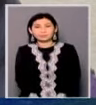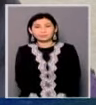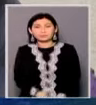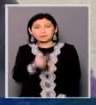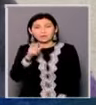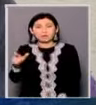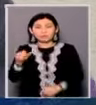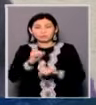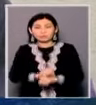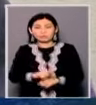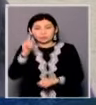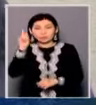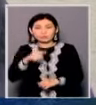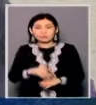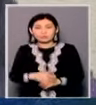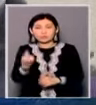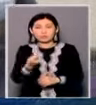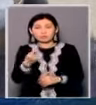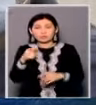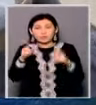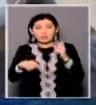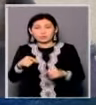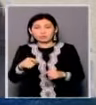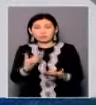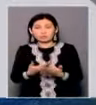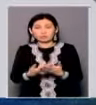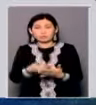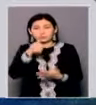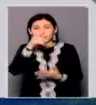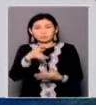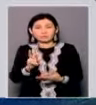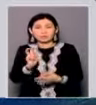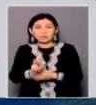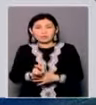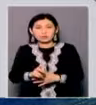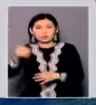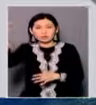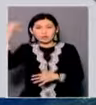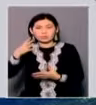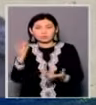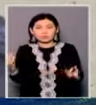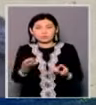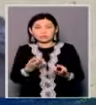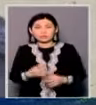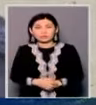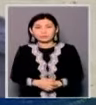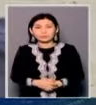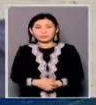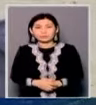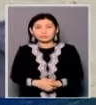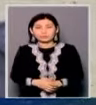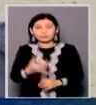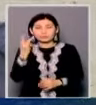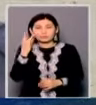Кісілердің тұратын тұрағы болады ғой. Қытай жаңбыр шашын болса тұратын Қытайдың да жері жоқ. Ол енді освещениелер керек төңірегімізге. Кілең